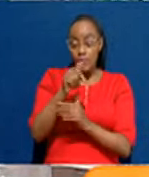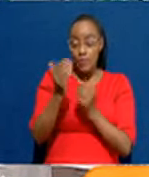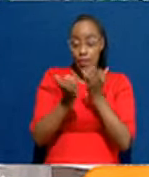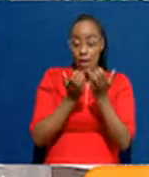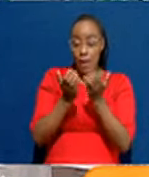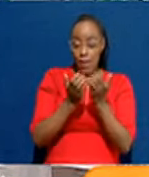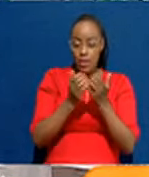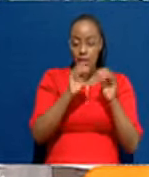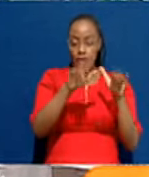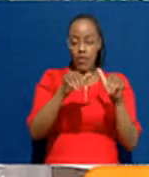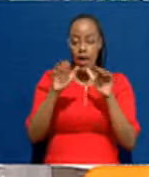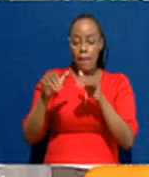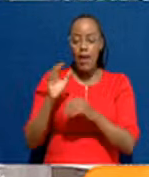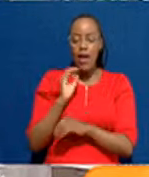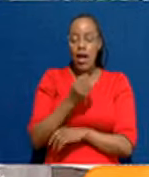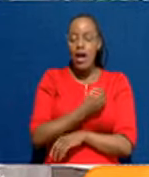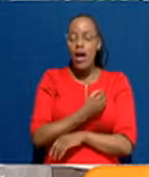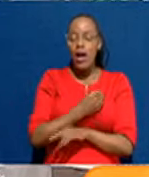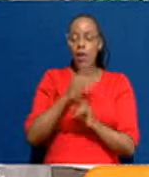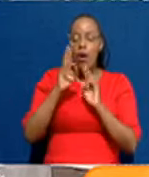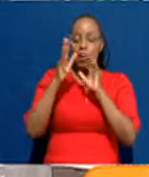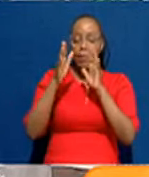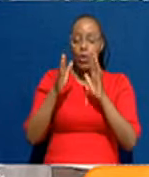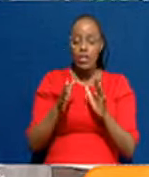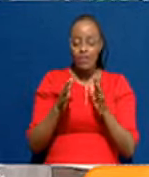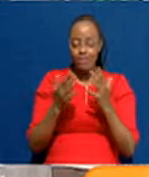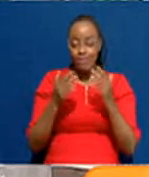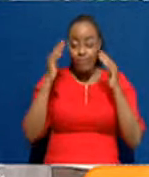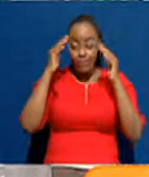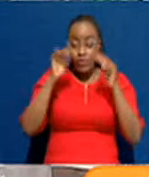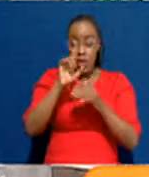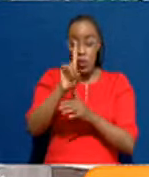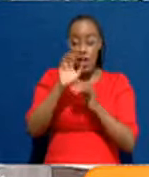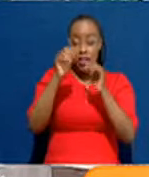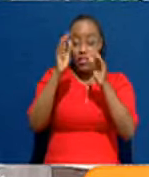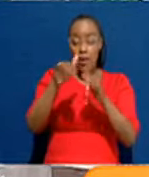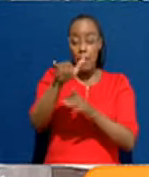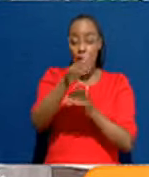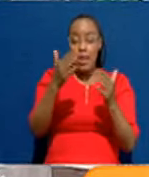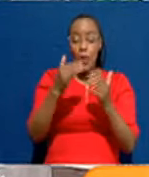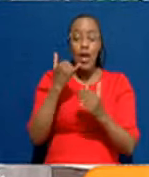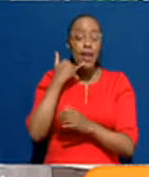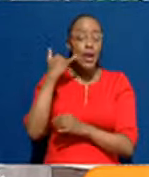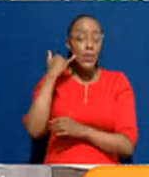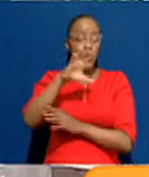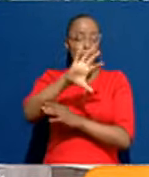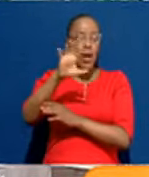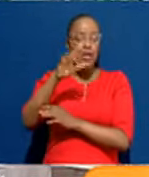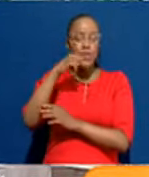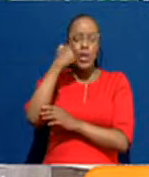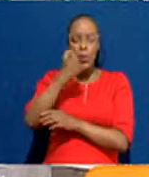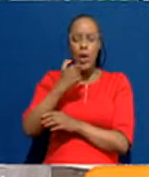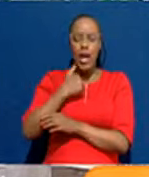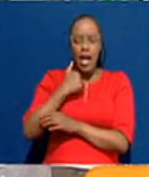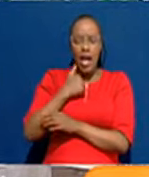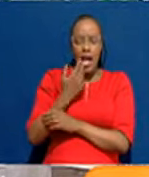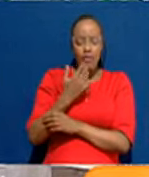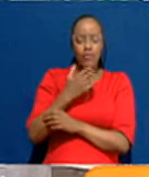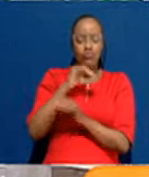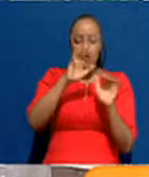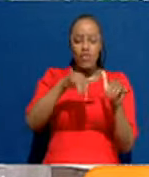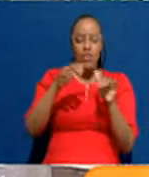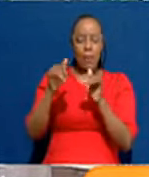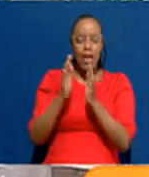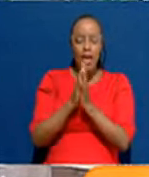Biashara wiki hii, mwanahabari wetu Dennis Otieno anaangazia mkulima mmoja katika kaunti ya Nakuru aliyevalia njuga aina hii ya kilimo